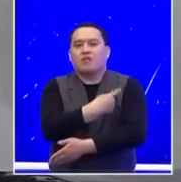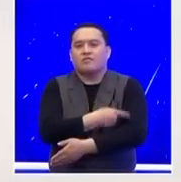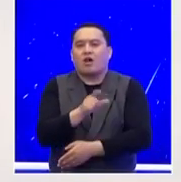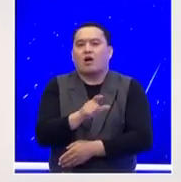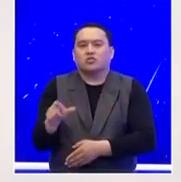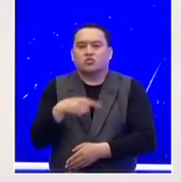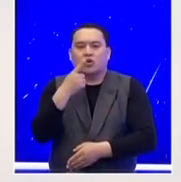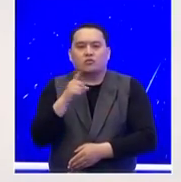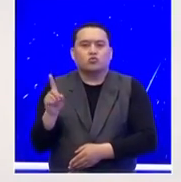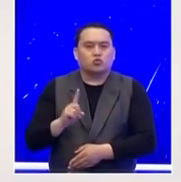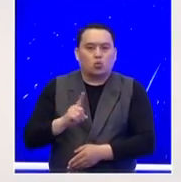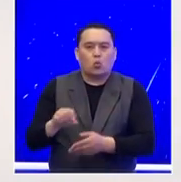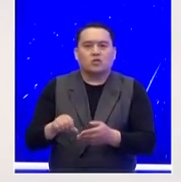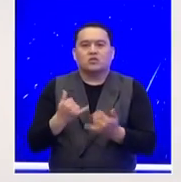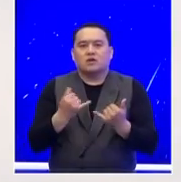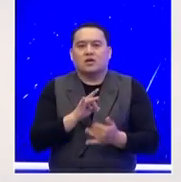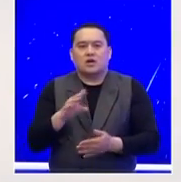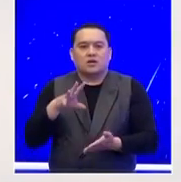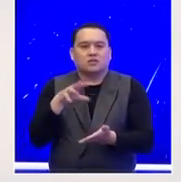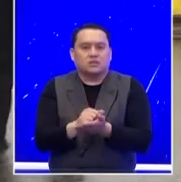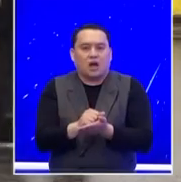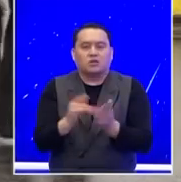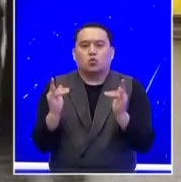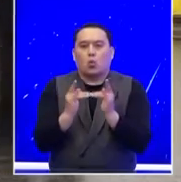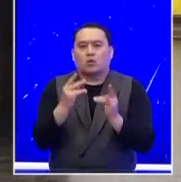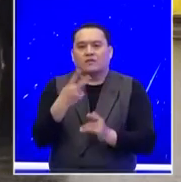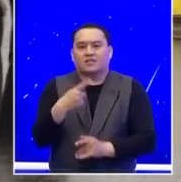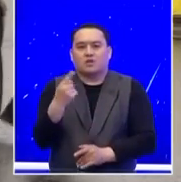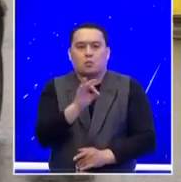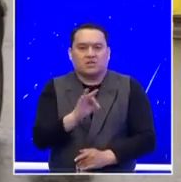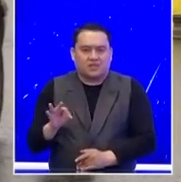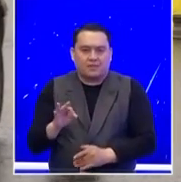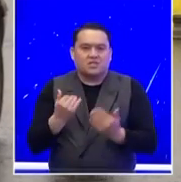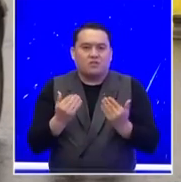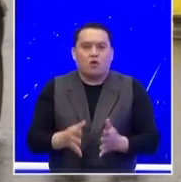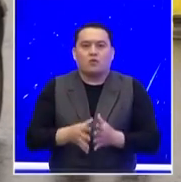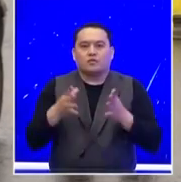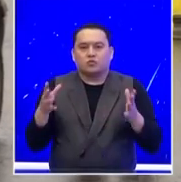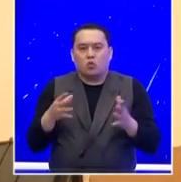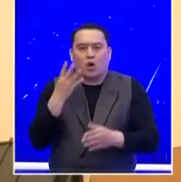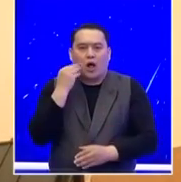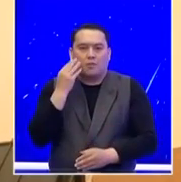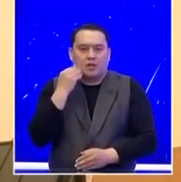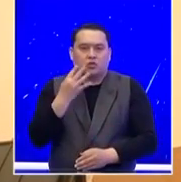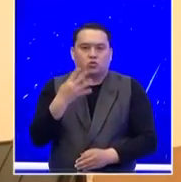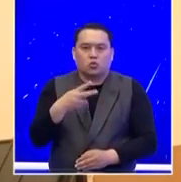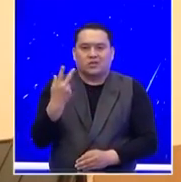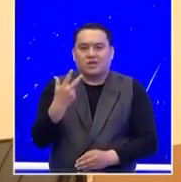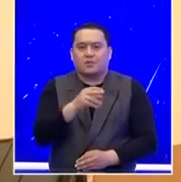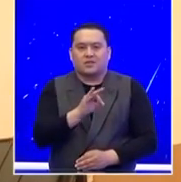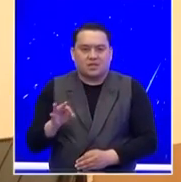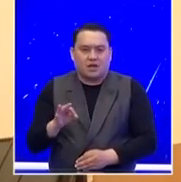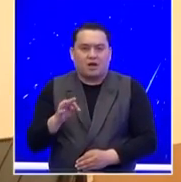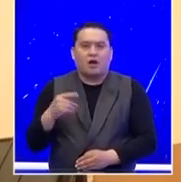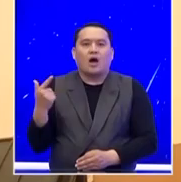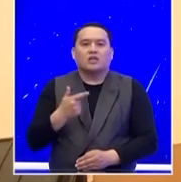санврач отметила, что сейчас по республике занятость коек составляет 21%. Наиболее загруженные в Алматы – это 43%, и